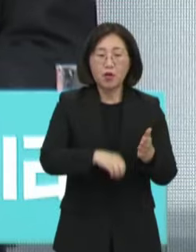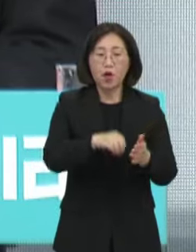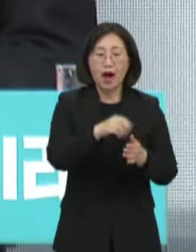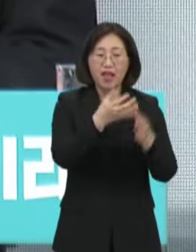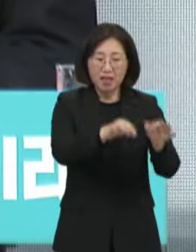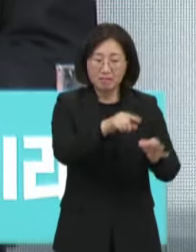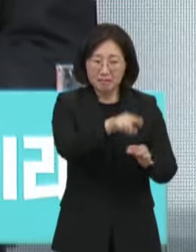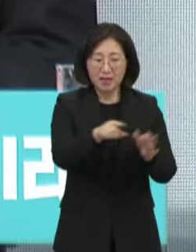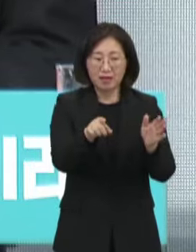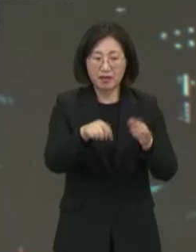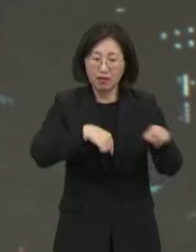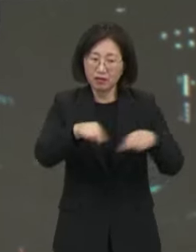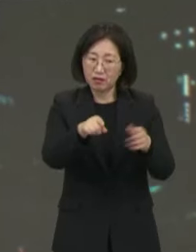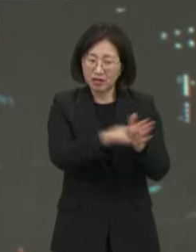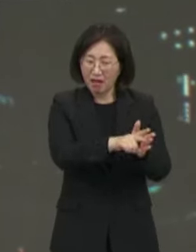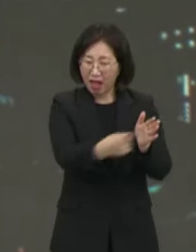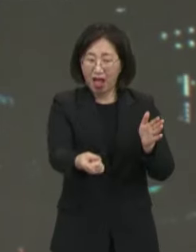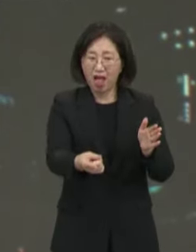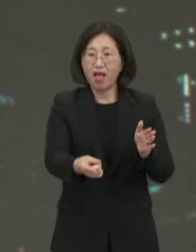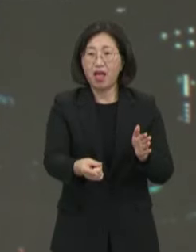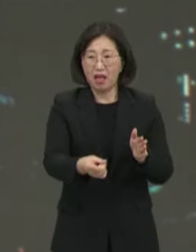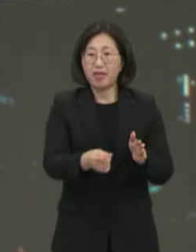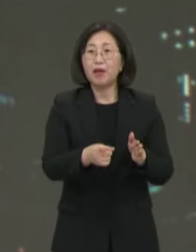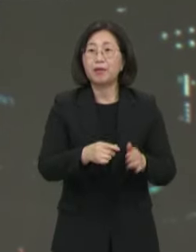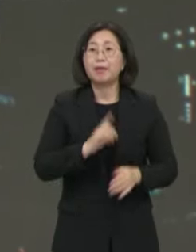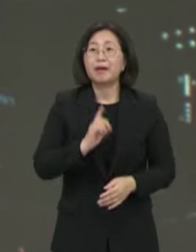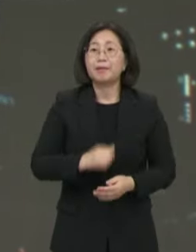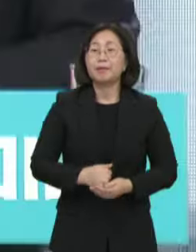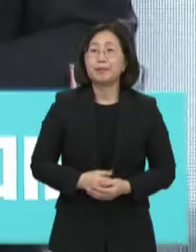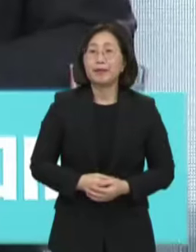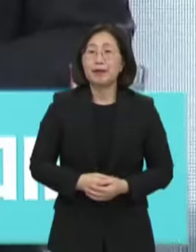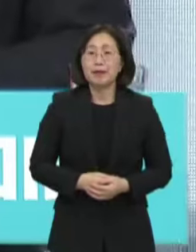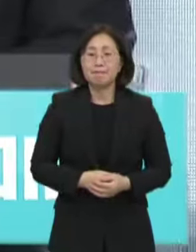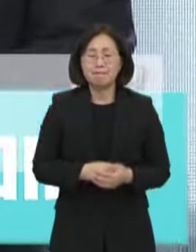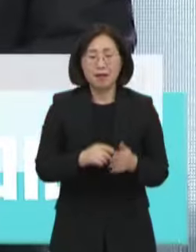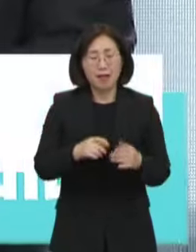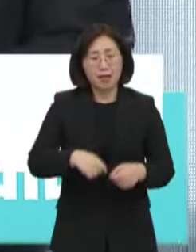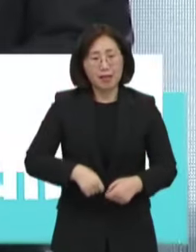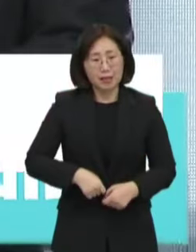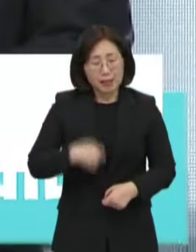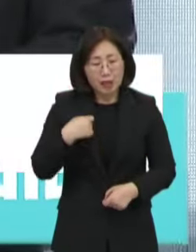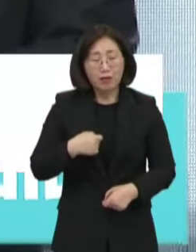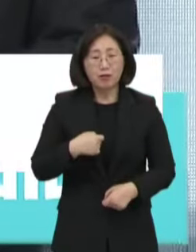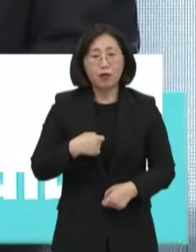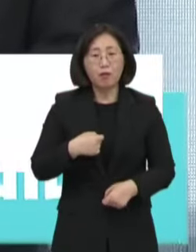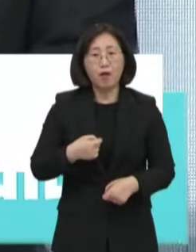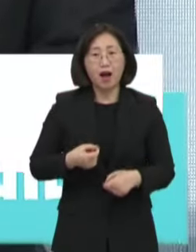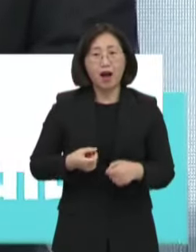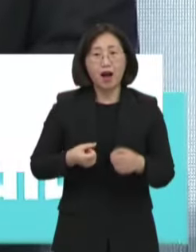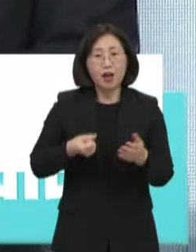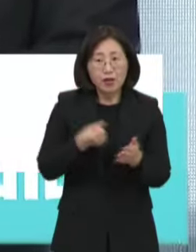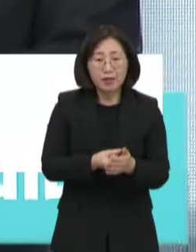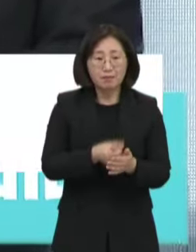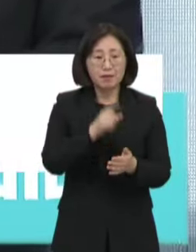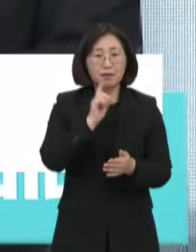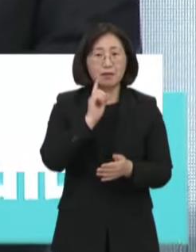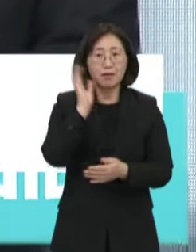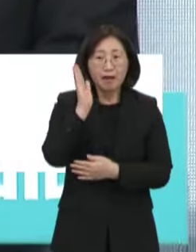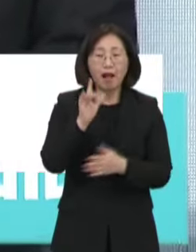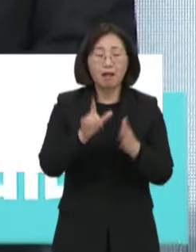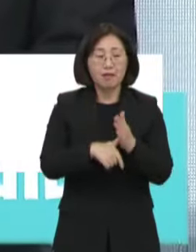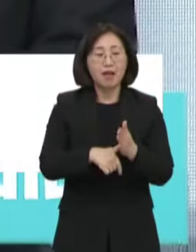정치적으로 신뢰하기 어렵다며 맞불을 놨습니다. 진정성과 의지를 말씀하실 때에는 그 결국 김종민 후보님